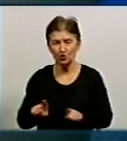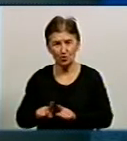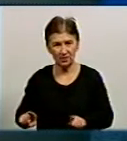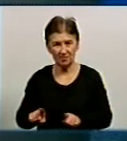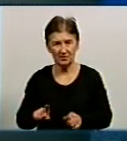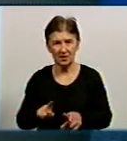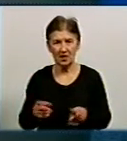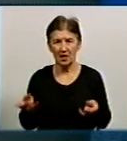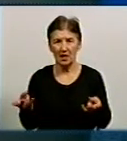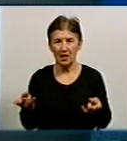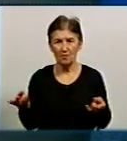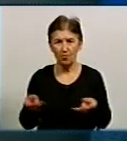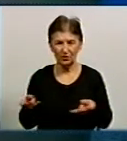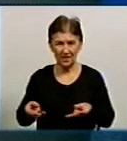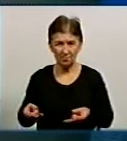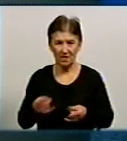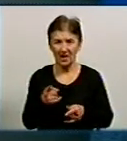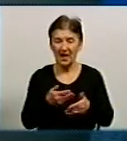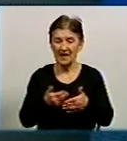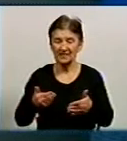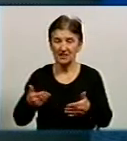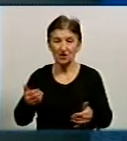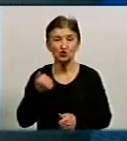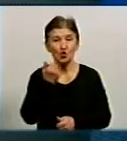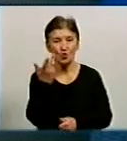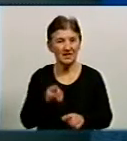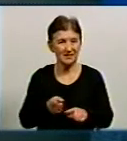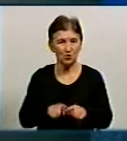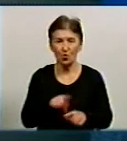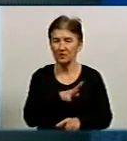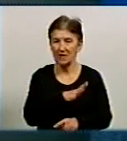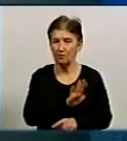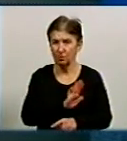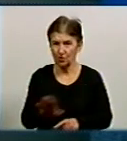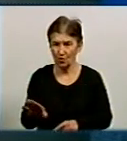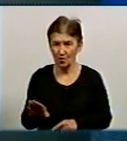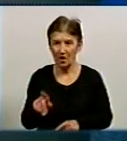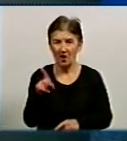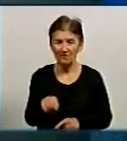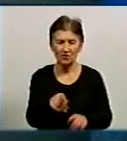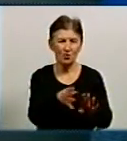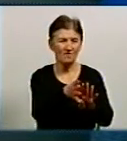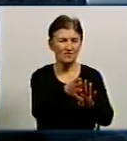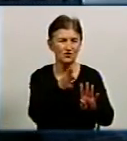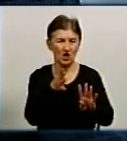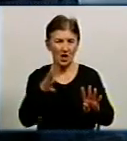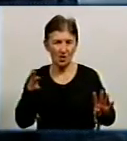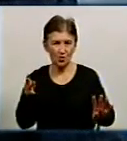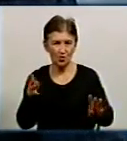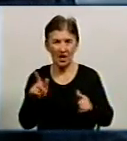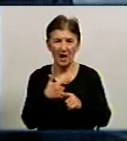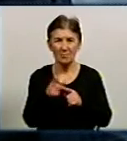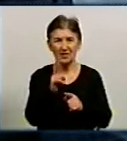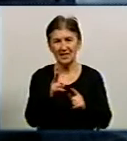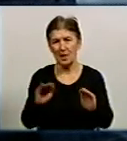для людей з інвалідністю. Тому що раніше, коли цього не було, ці проєкти, вони стають в чергу або до великих, або до